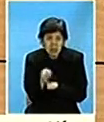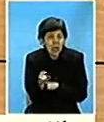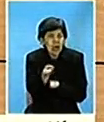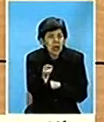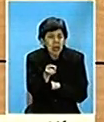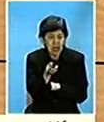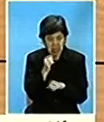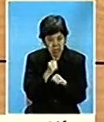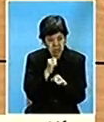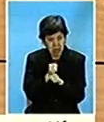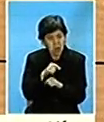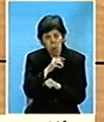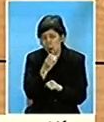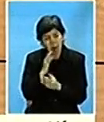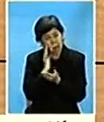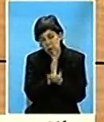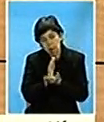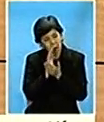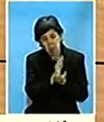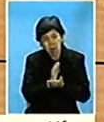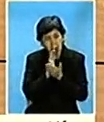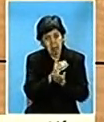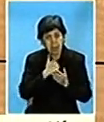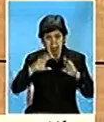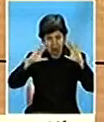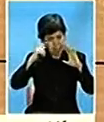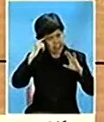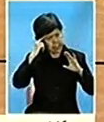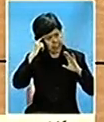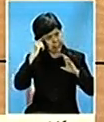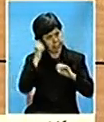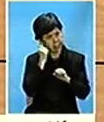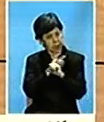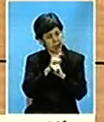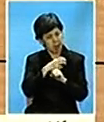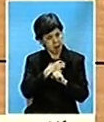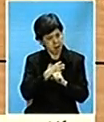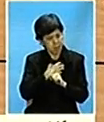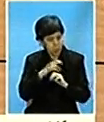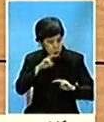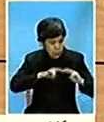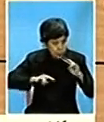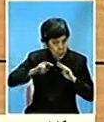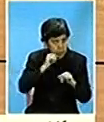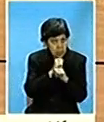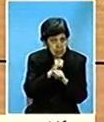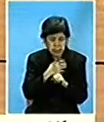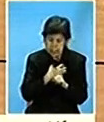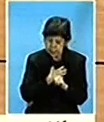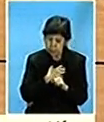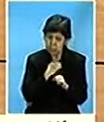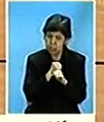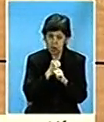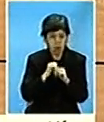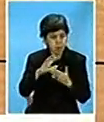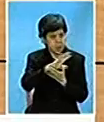เหลือต้องขอรับบริจาคเพราะฉะนั้นรัฐบาลน่าจะหยิบเรื่องนี้ขึ้นมาพิจารณาเพื่อสร้างภาพของ